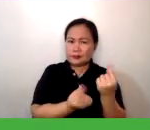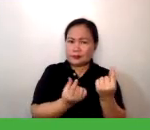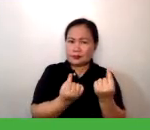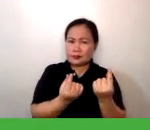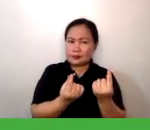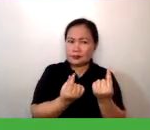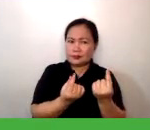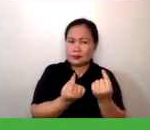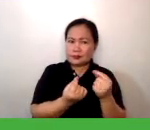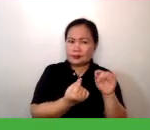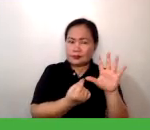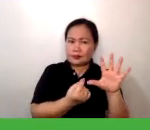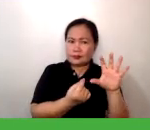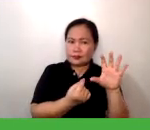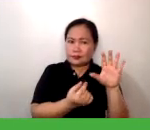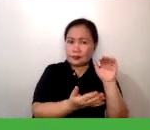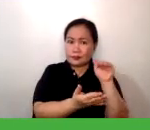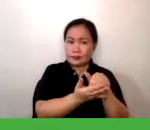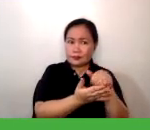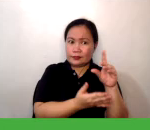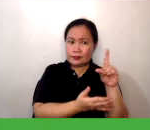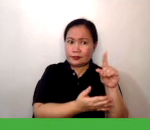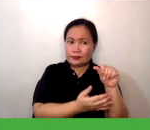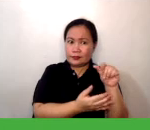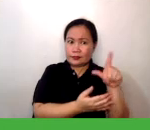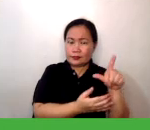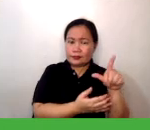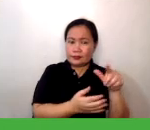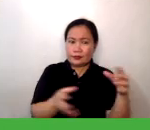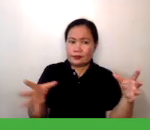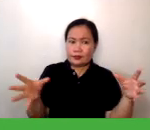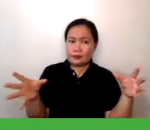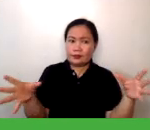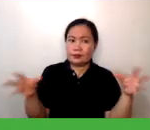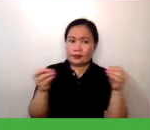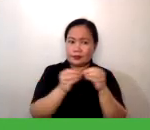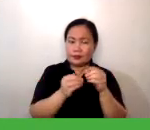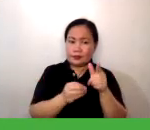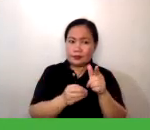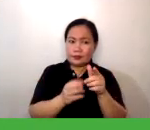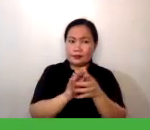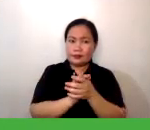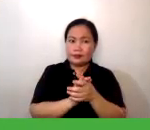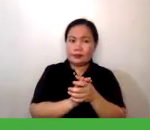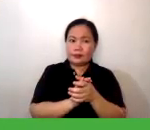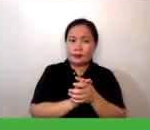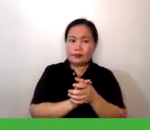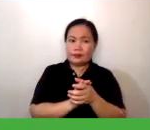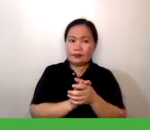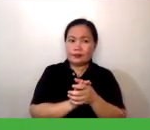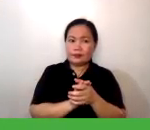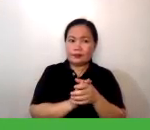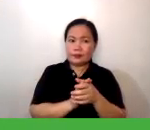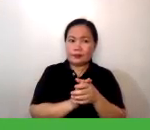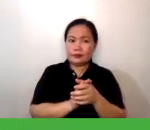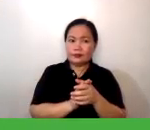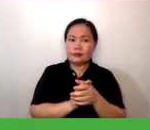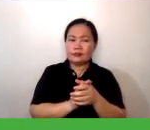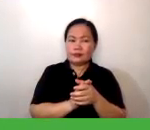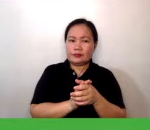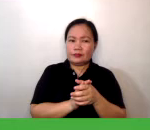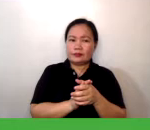sila. Therefore, anong gagawin? I-add na lang natin si 5,000 at si 20. Therefore, ito po, yung